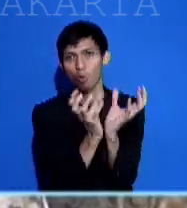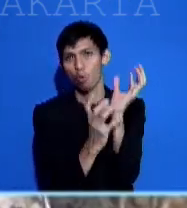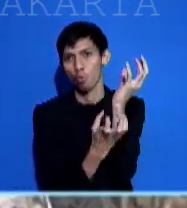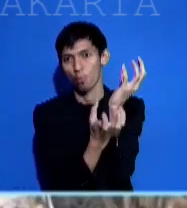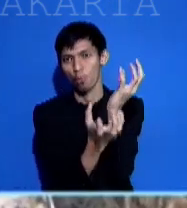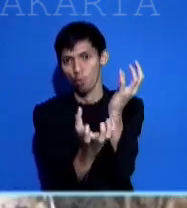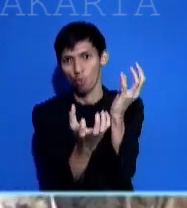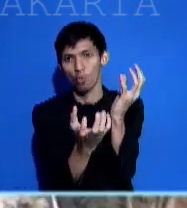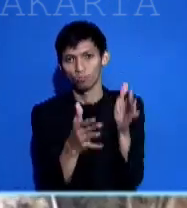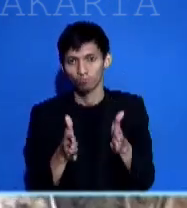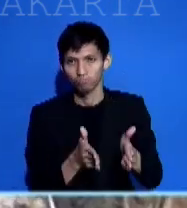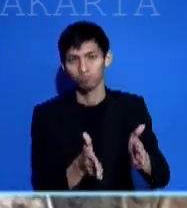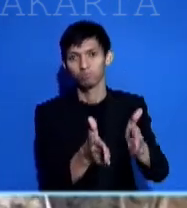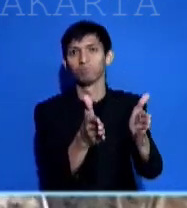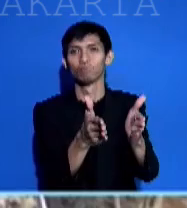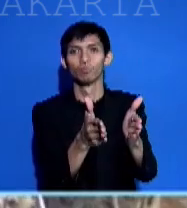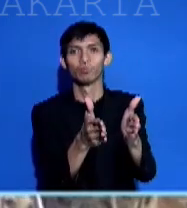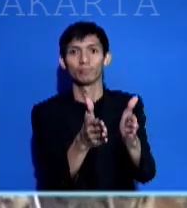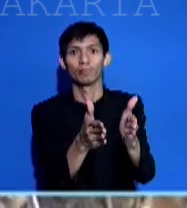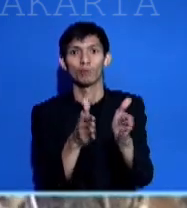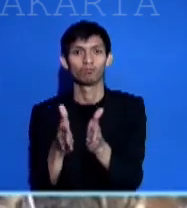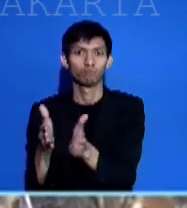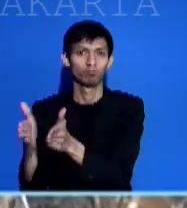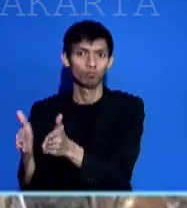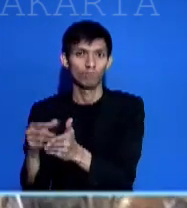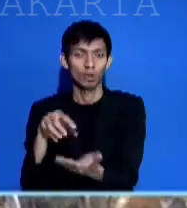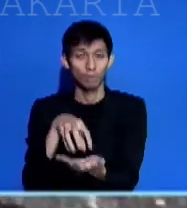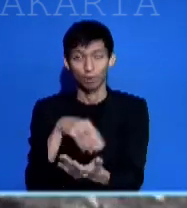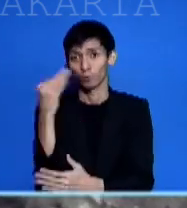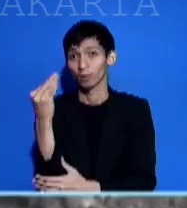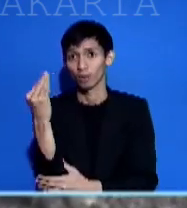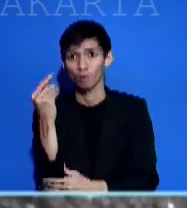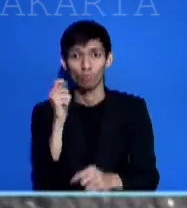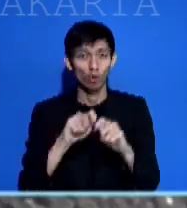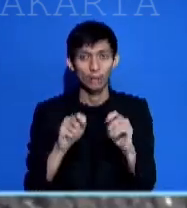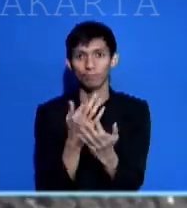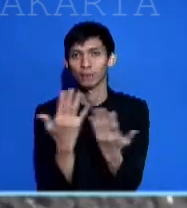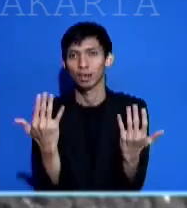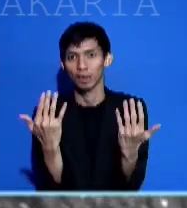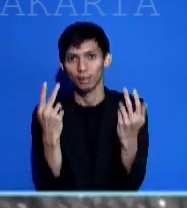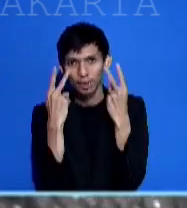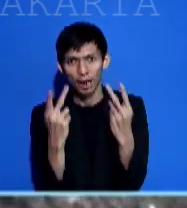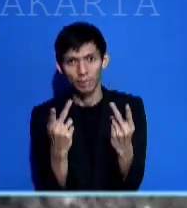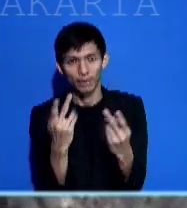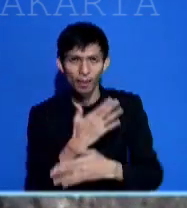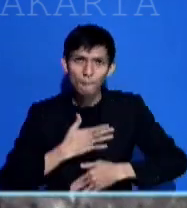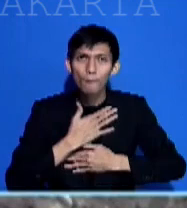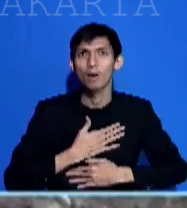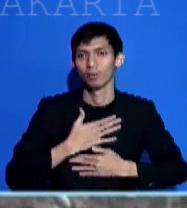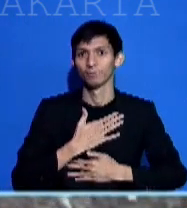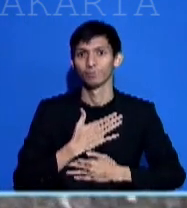resingamelinten ingkangangianad betwentenan ingang asreeng